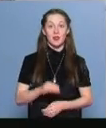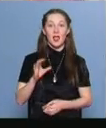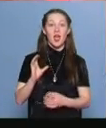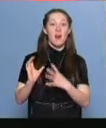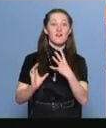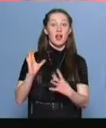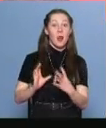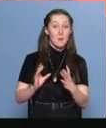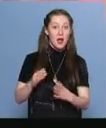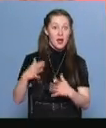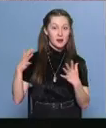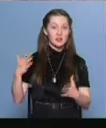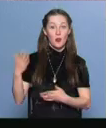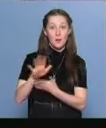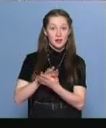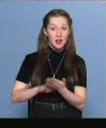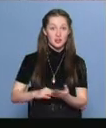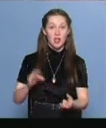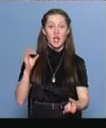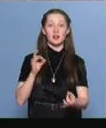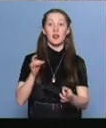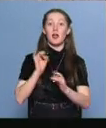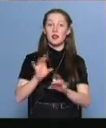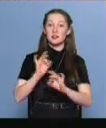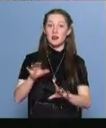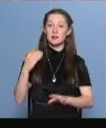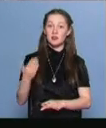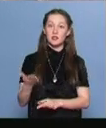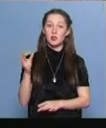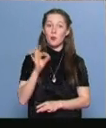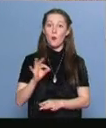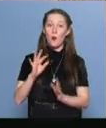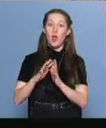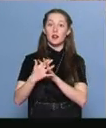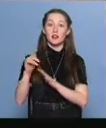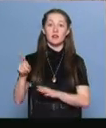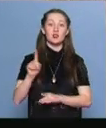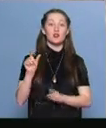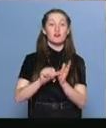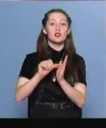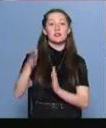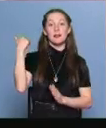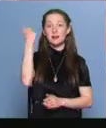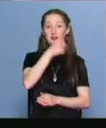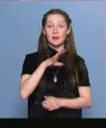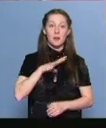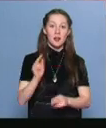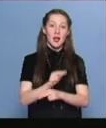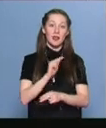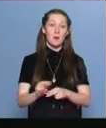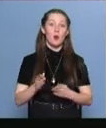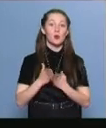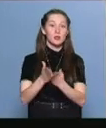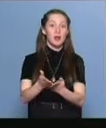Бричалов продолжает выяснять подробности нашумевшей истории Симонихи. Ему рассказывают о том, что в 60-е здесь была ремонтная станция для камских судов.